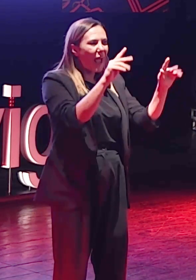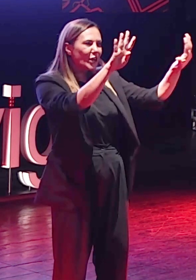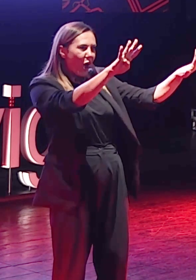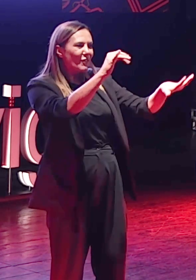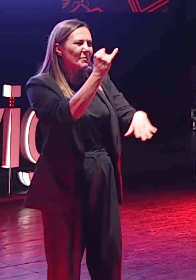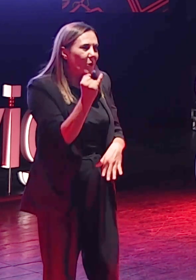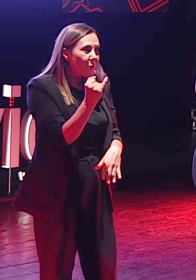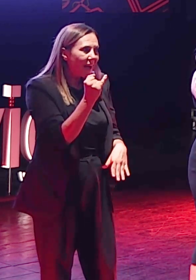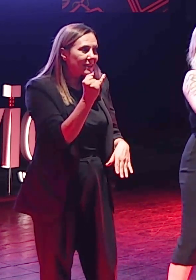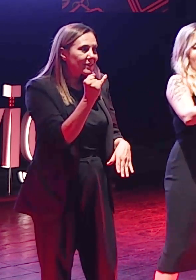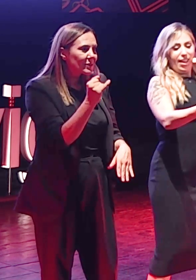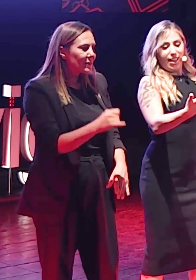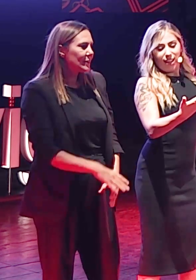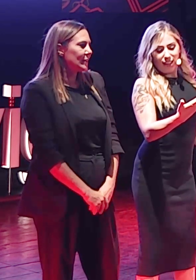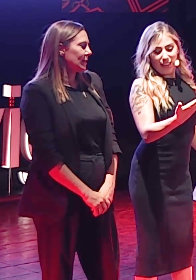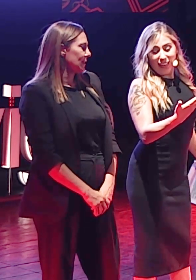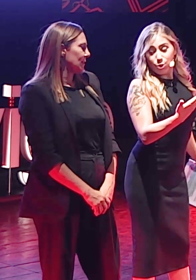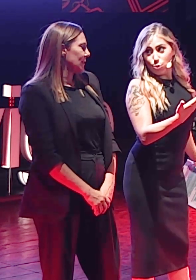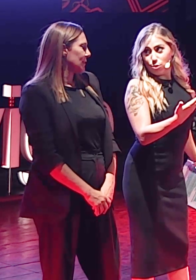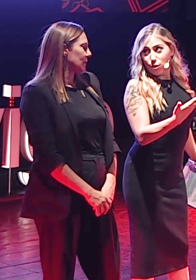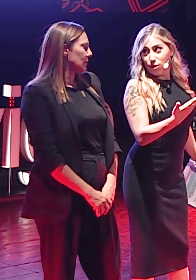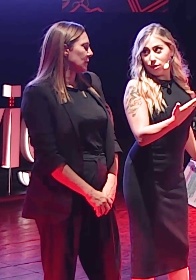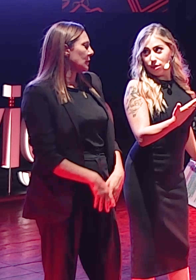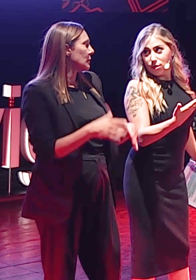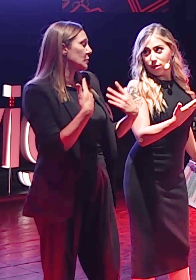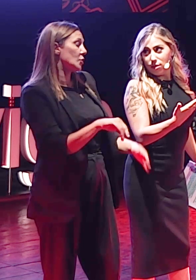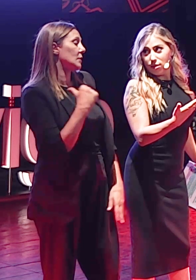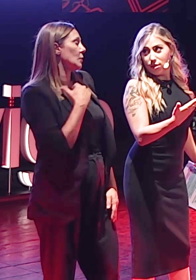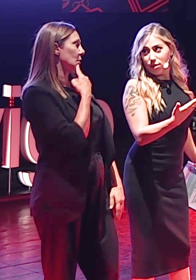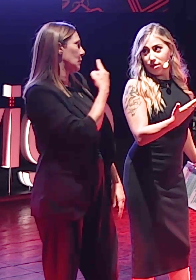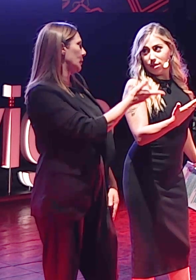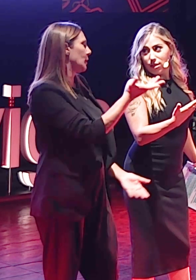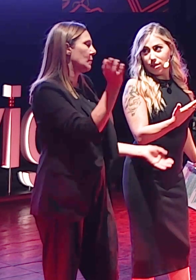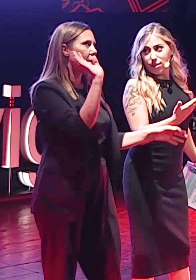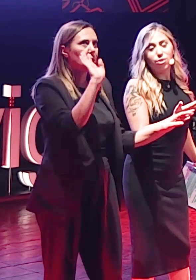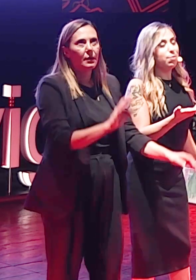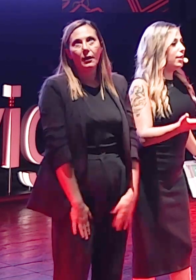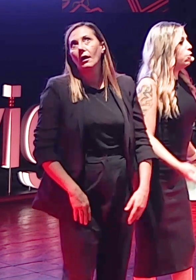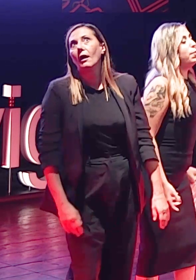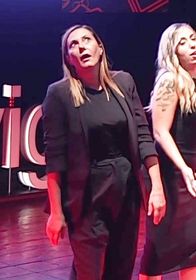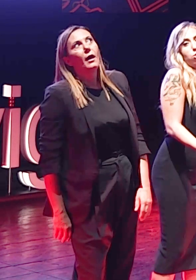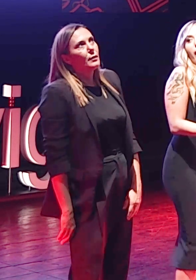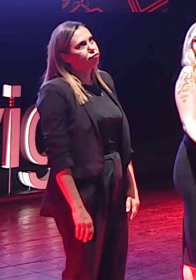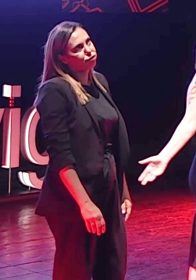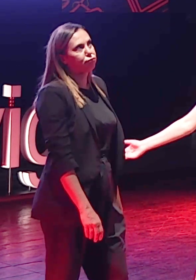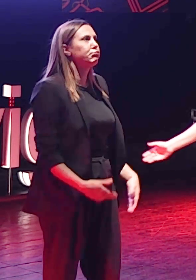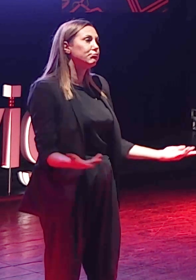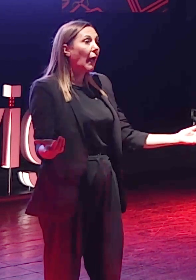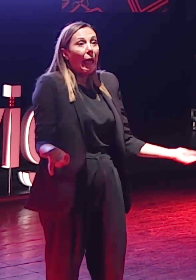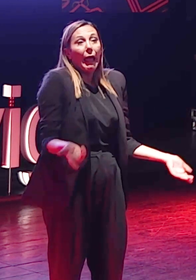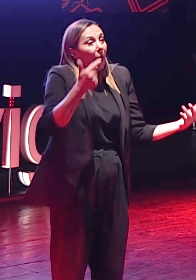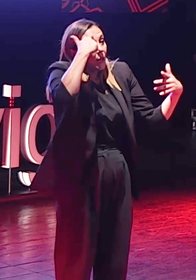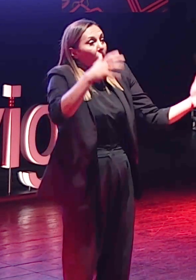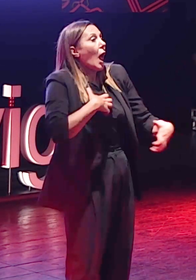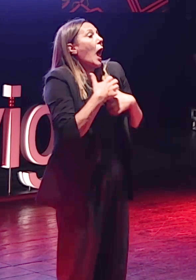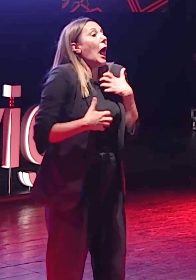realtà siano è giusto già te l'ho detto prima già mi hai detto prima Eh lo so è l'ansia che dobbiamo